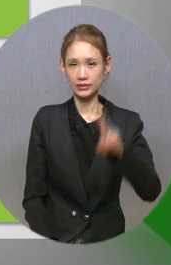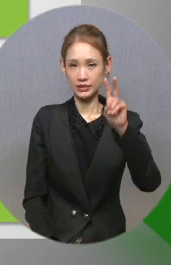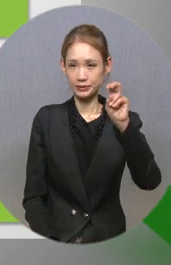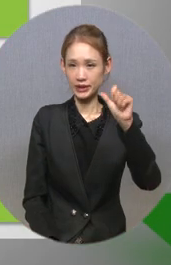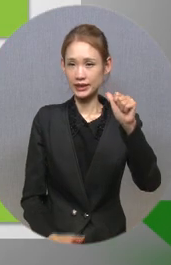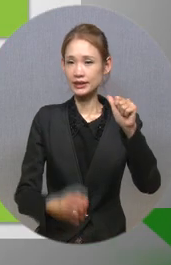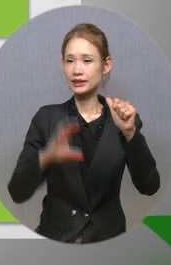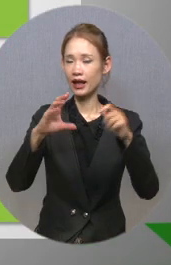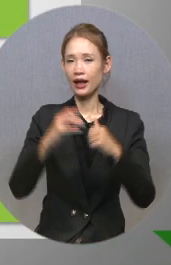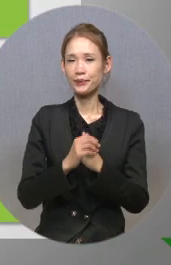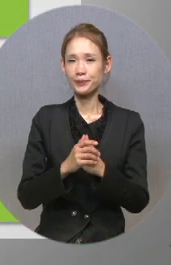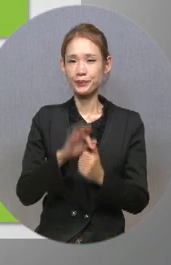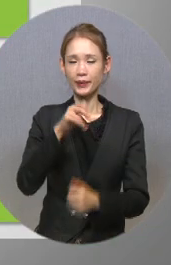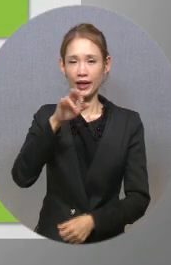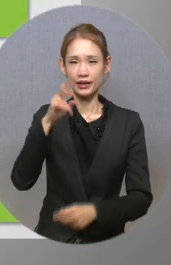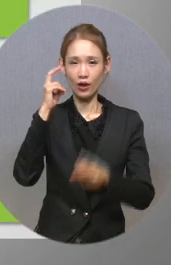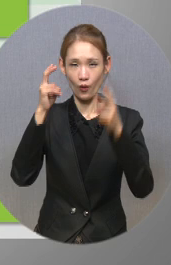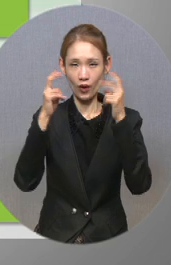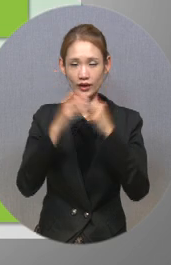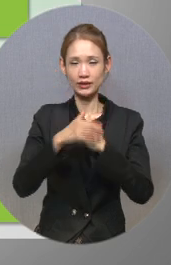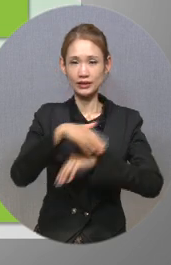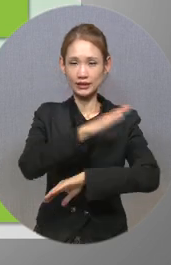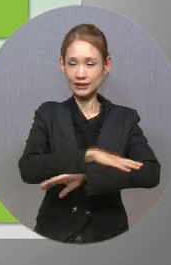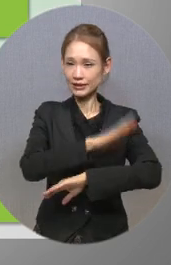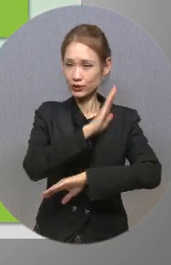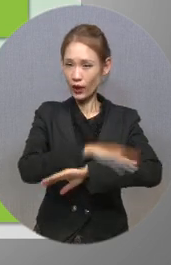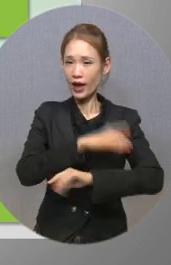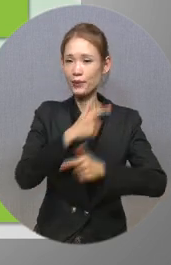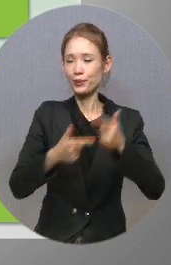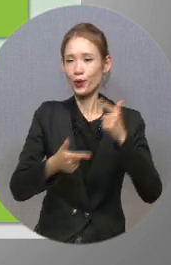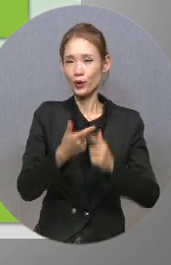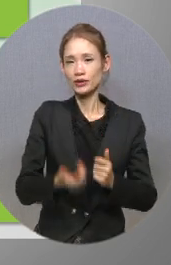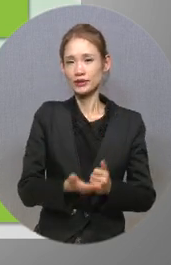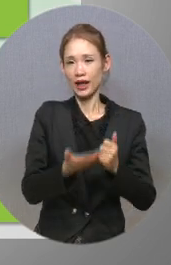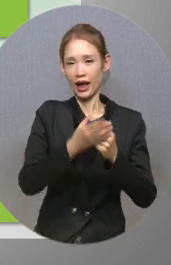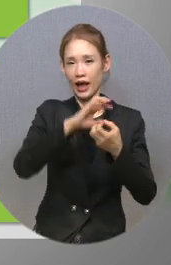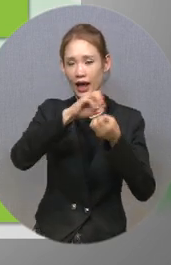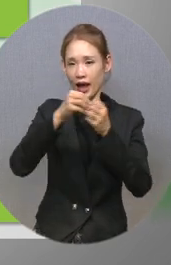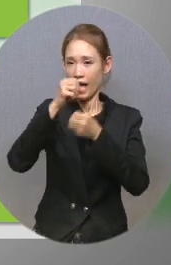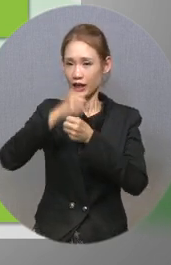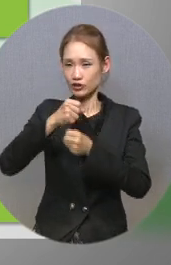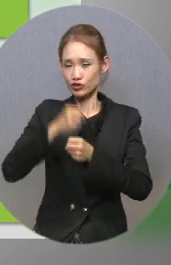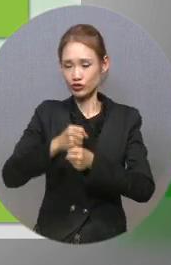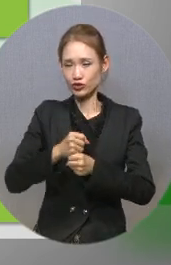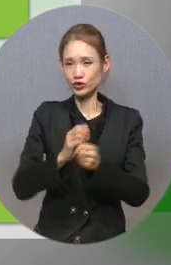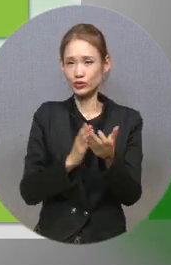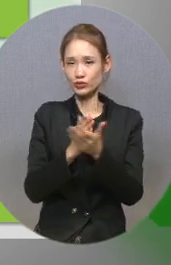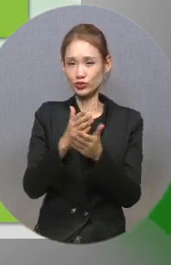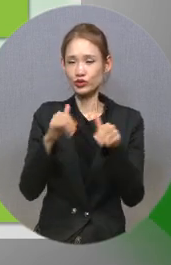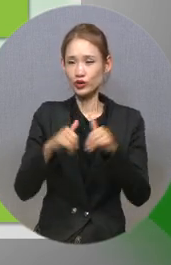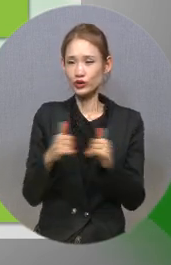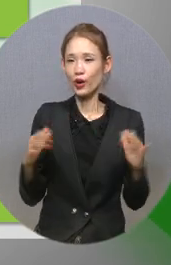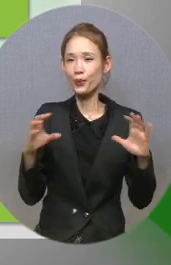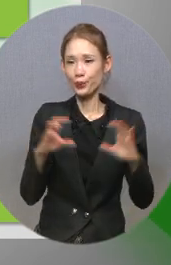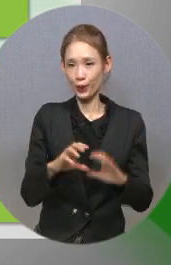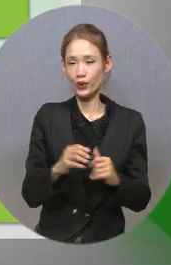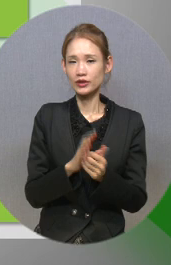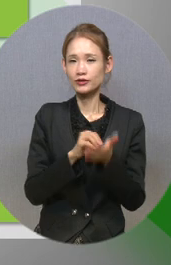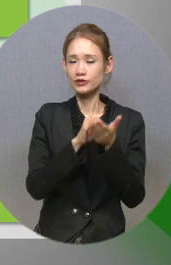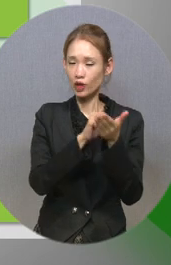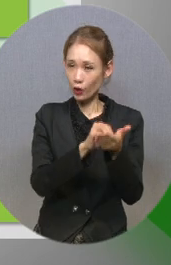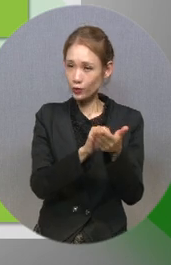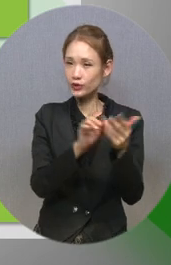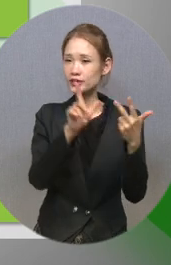21세기 메디칼 주식회사에서 인쇄 목재 가구 및 제조 분야 종사원을 모집합니다. 접수 마감일은